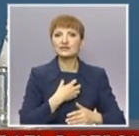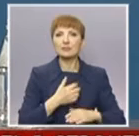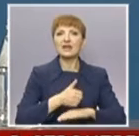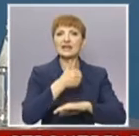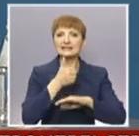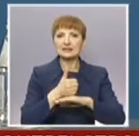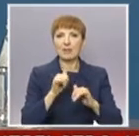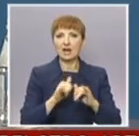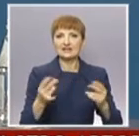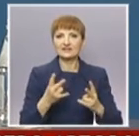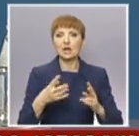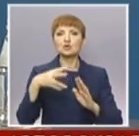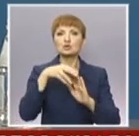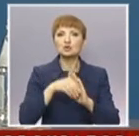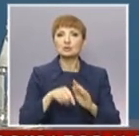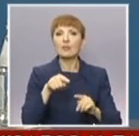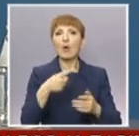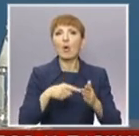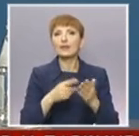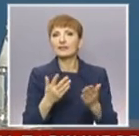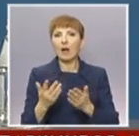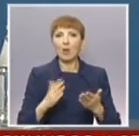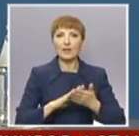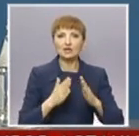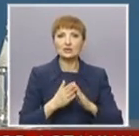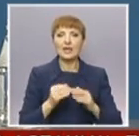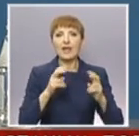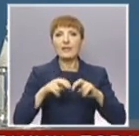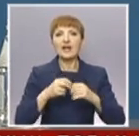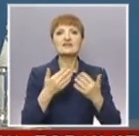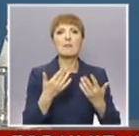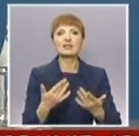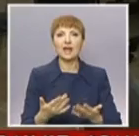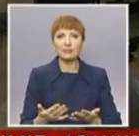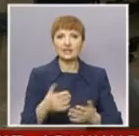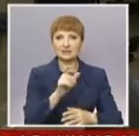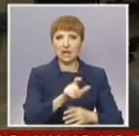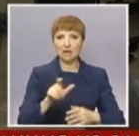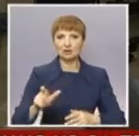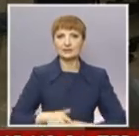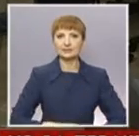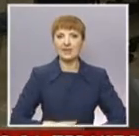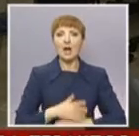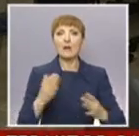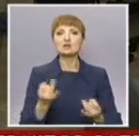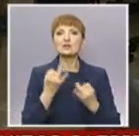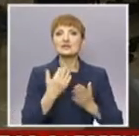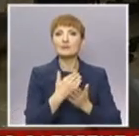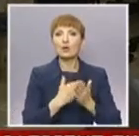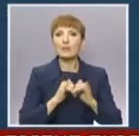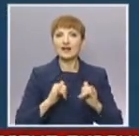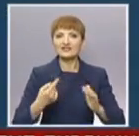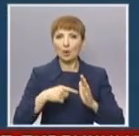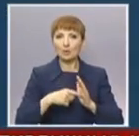приоритетам развития с учетом специфики города и анализа потребностей горожан. Большой интерес к программе